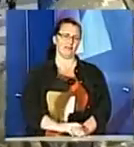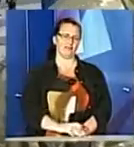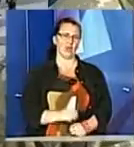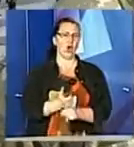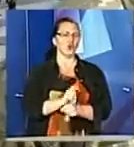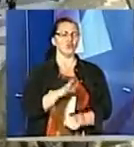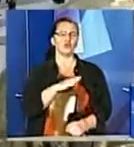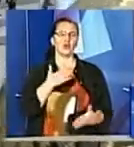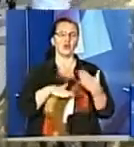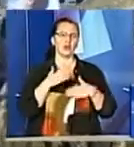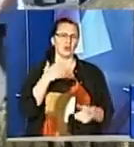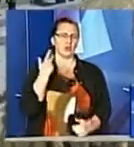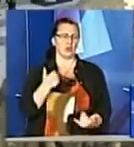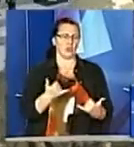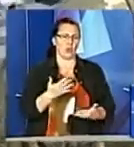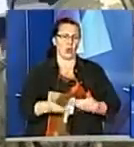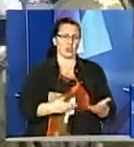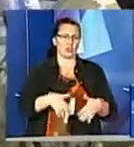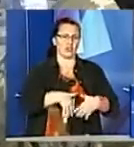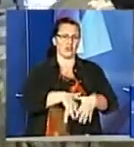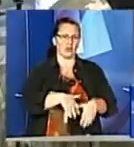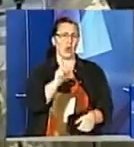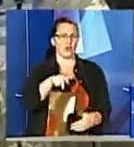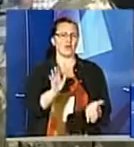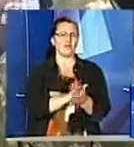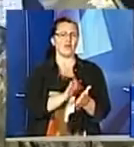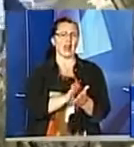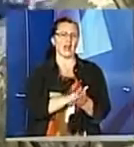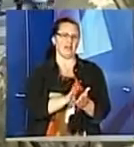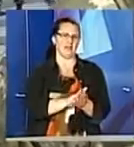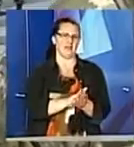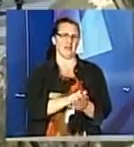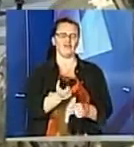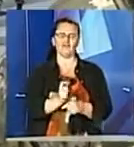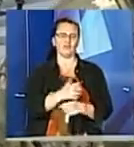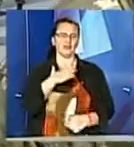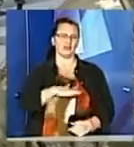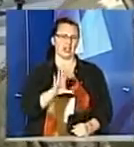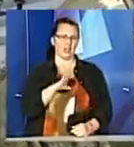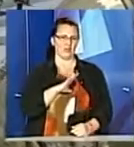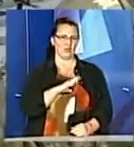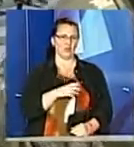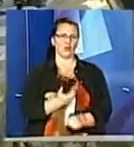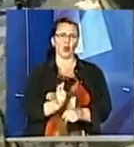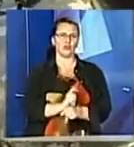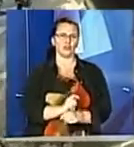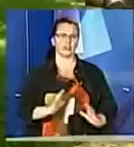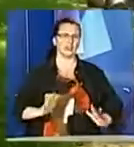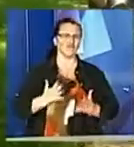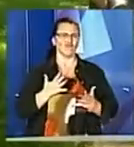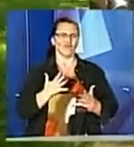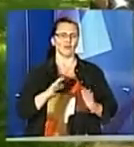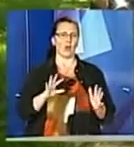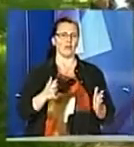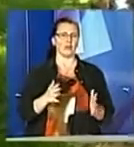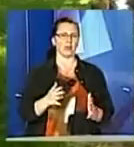Дуже було приємно, коли ми сьогодні йшли в колоні і люди плескали. Ну, класно, дуже такий досить драйвовий момент був. А